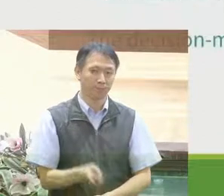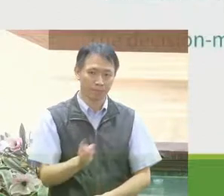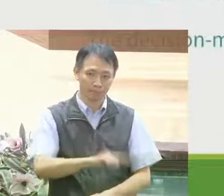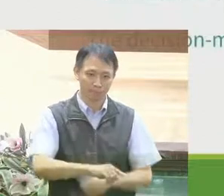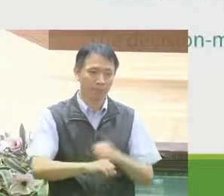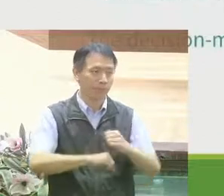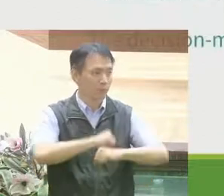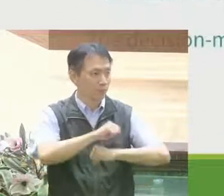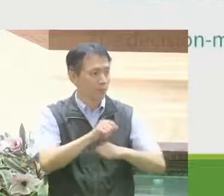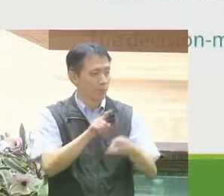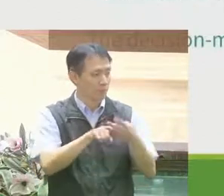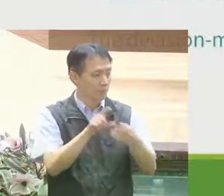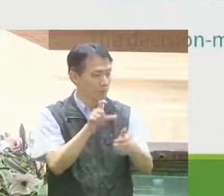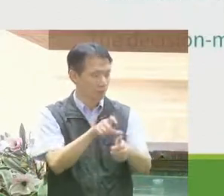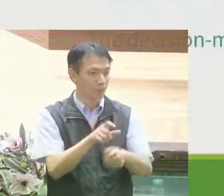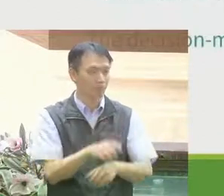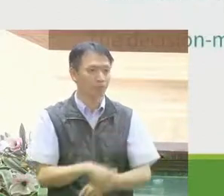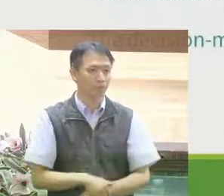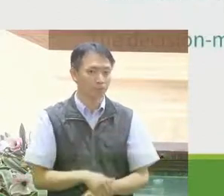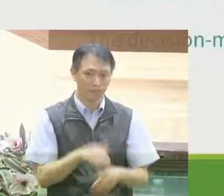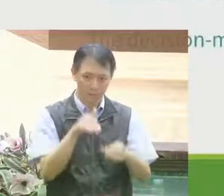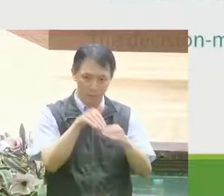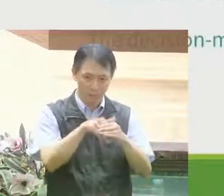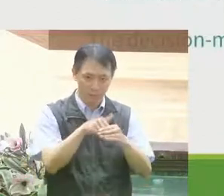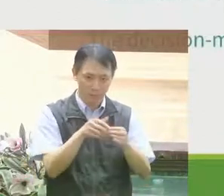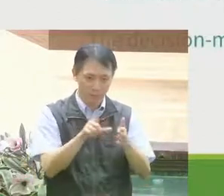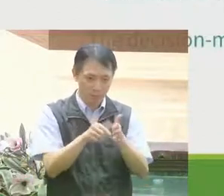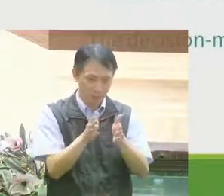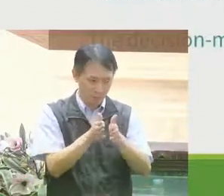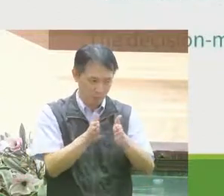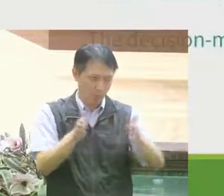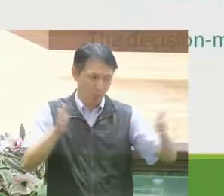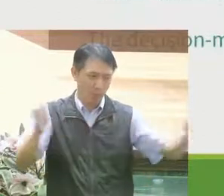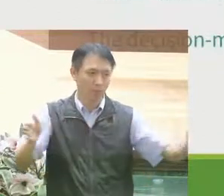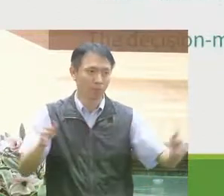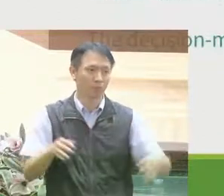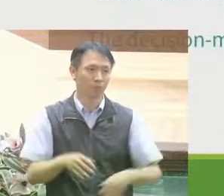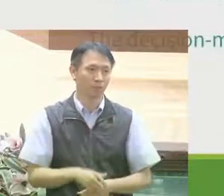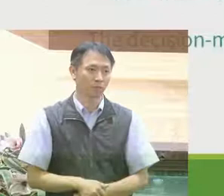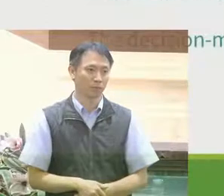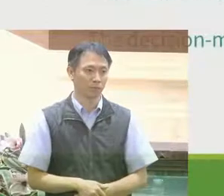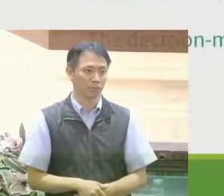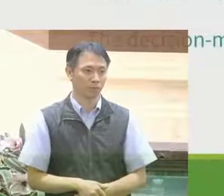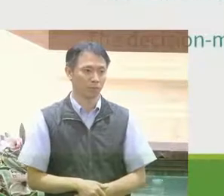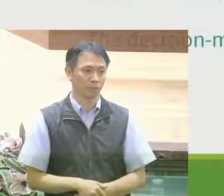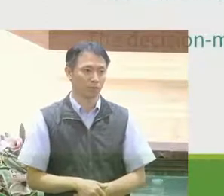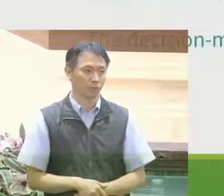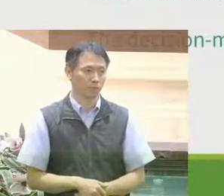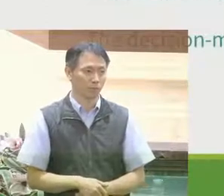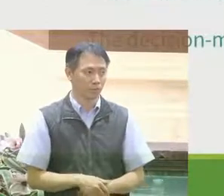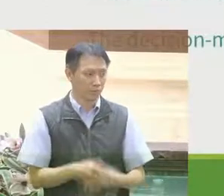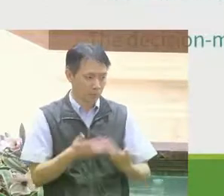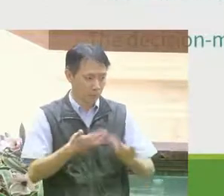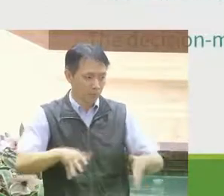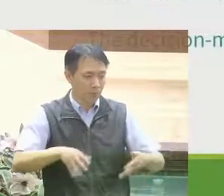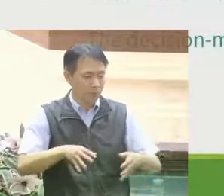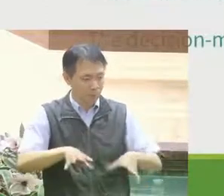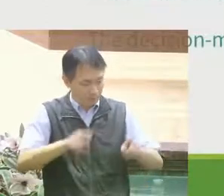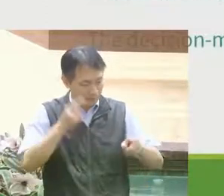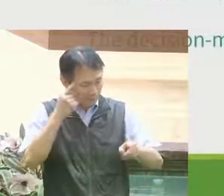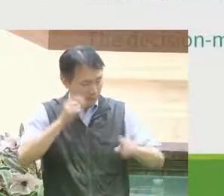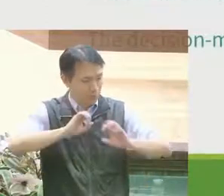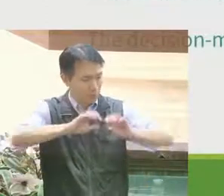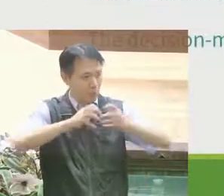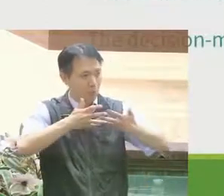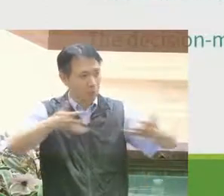的组织方面，投票开放的时间比以前拉长，初衷是有更加多的时间去宣传投票，但